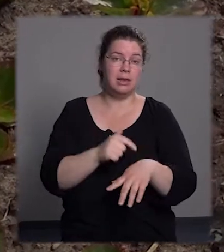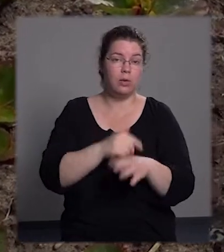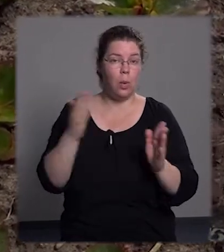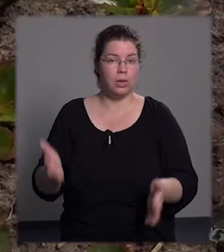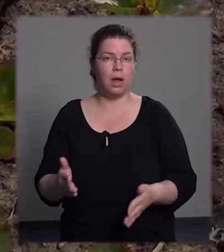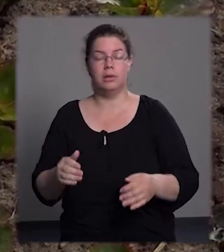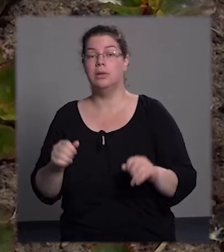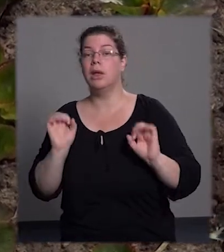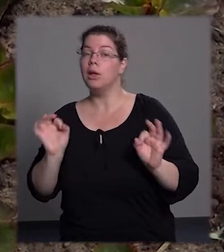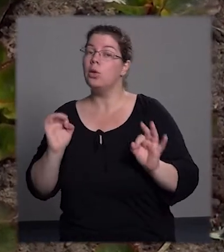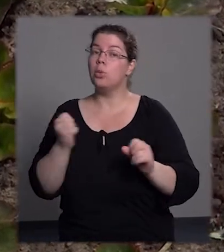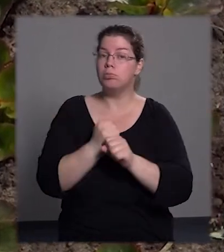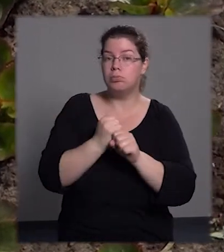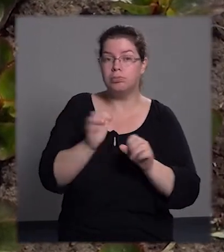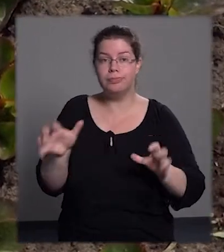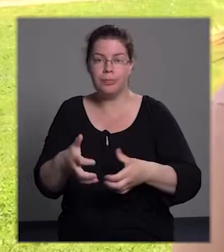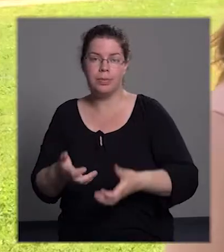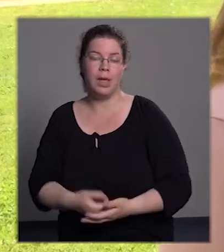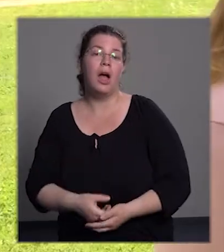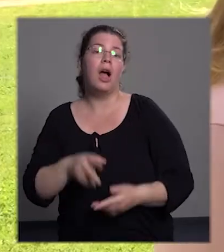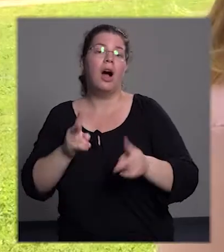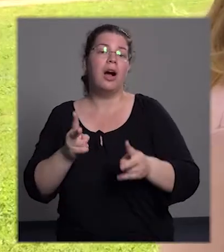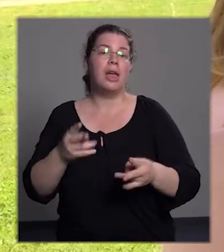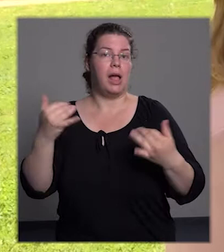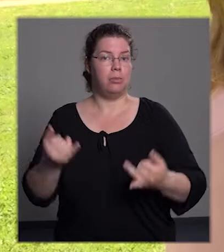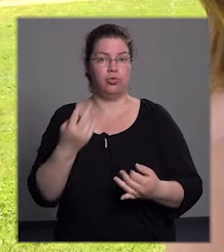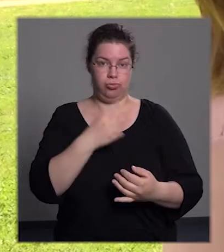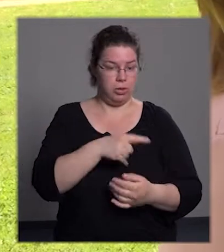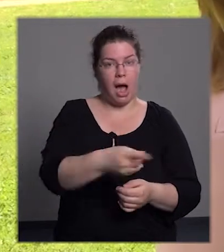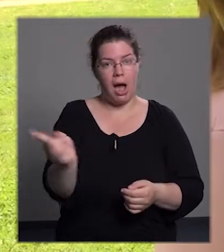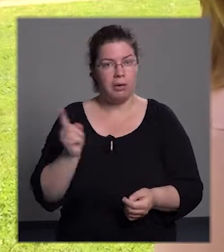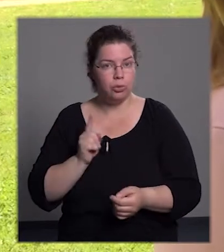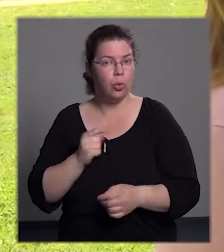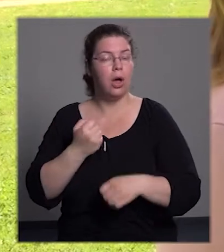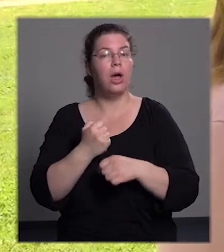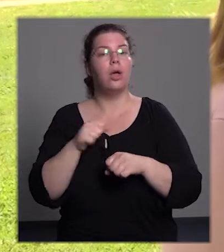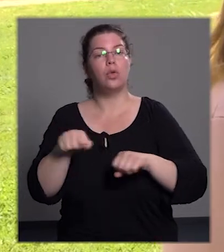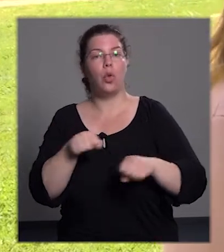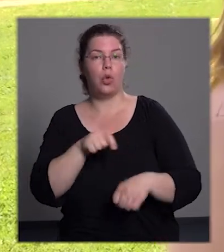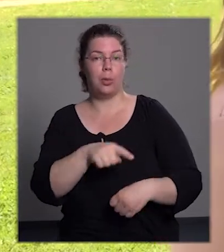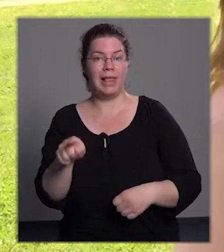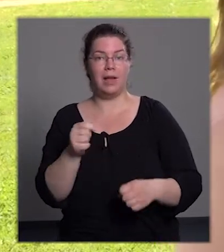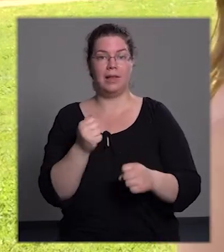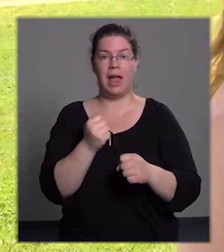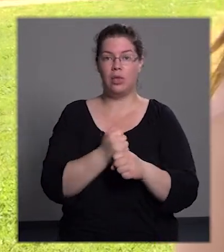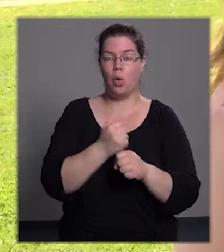a kollegialitás. Tehát, hogyha amit, akiket most itt látunk, az önkormányzatnál dolgozó